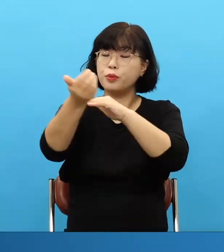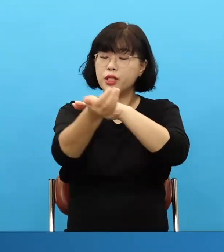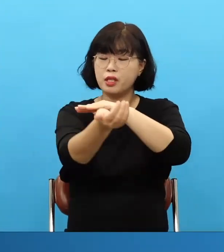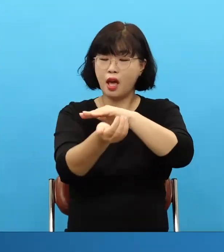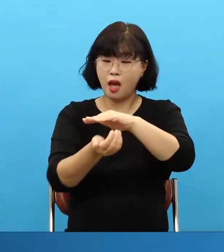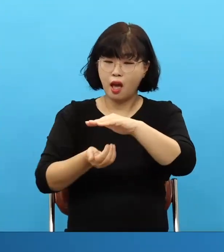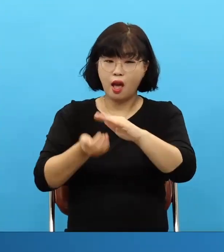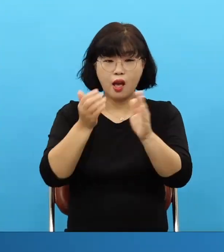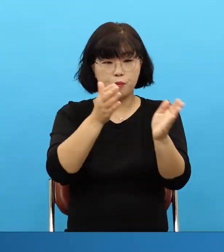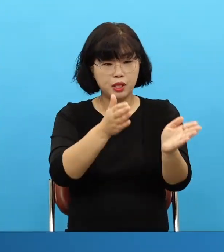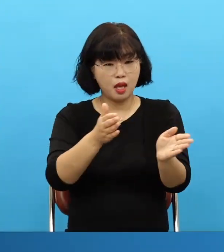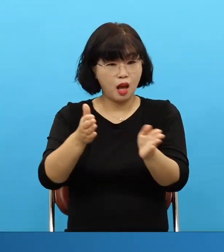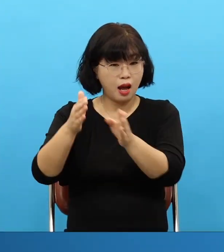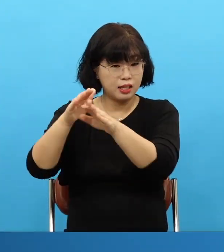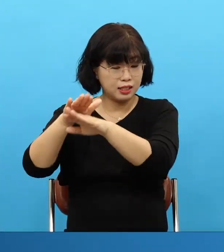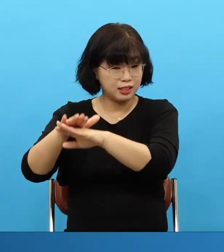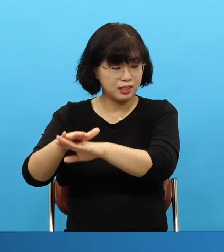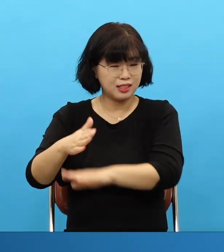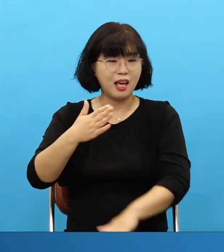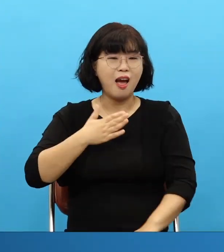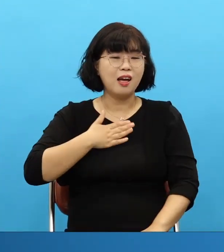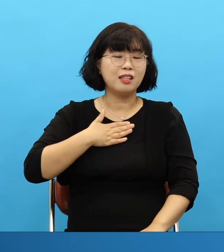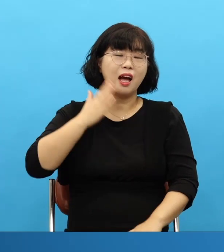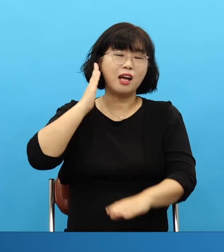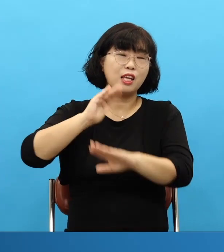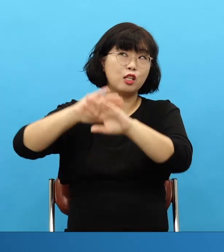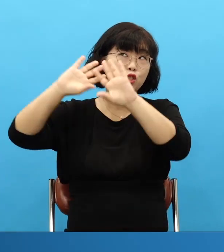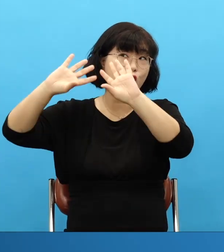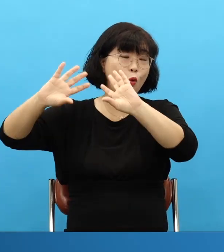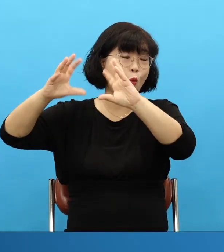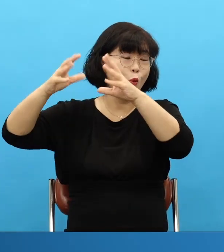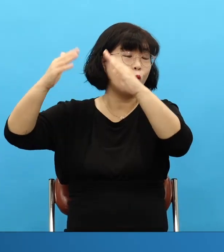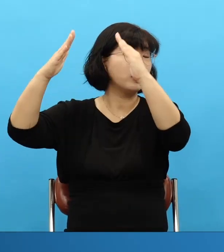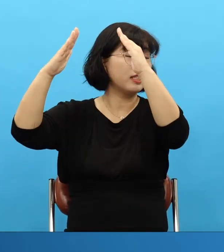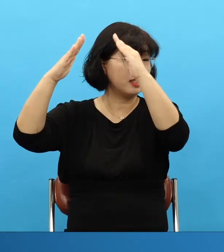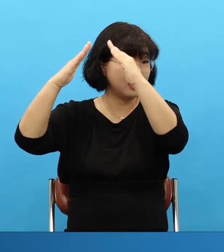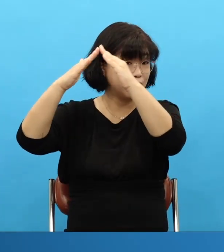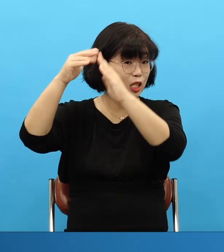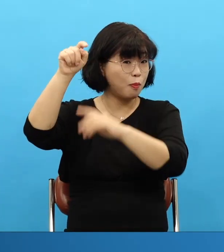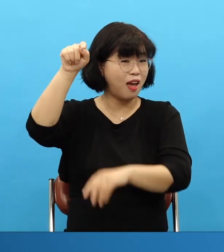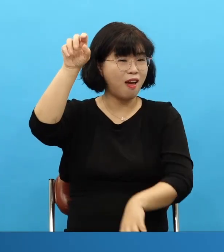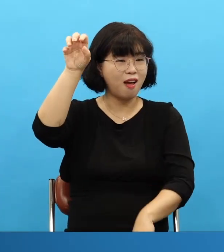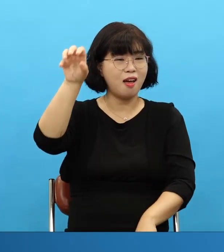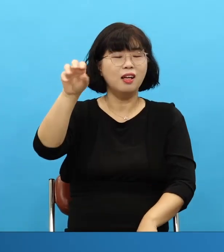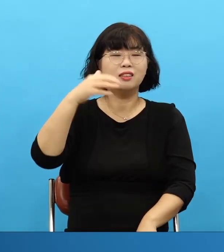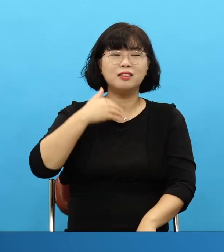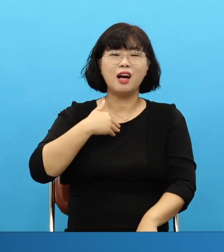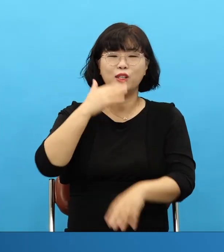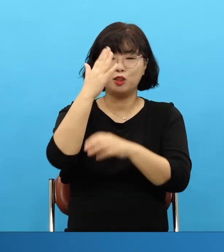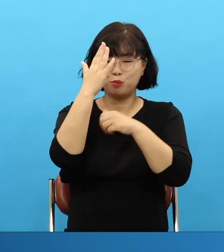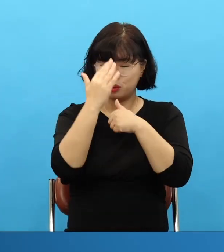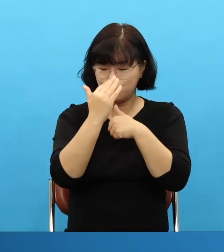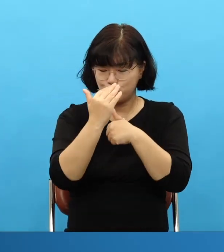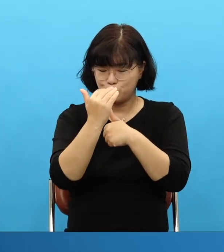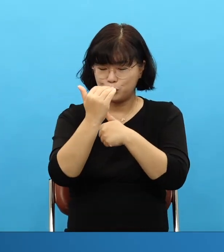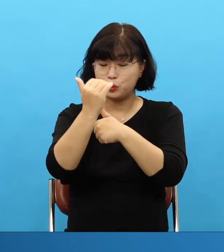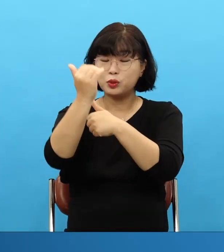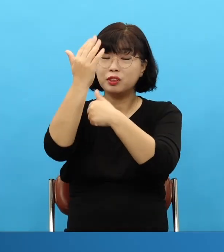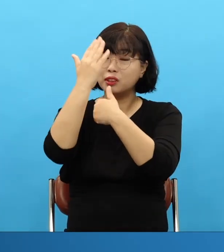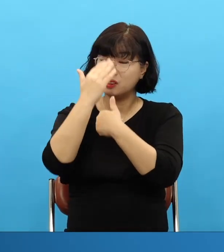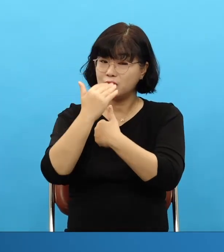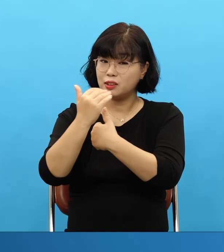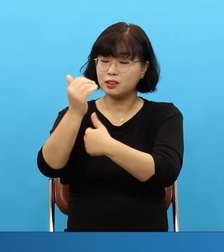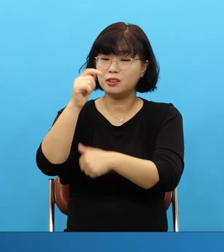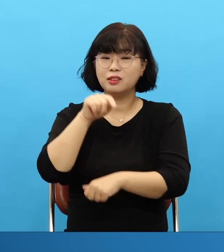주님 예비하신 나의 본향집에 나를